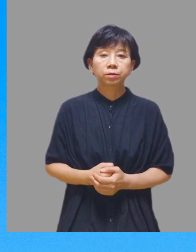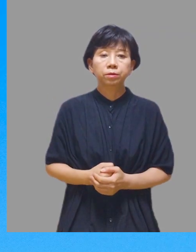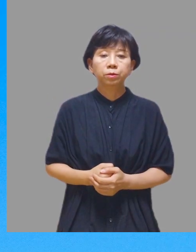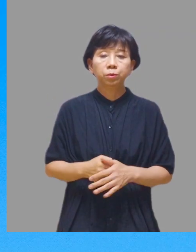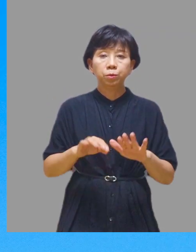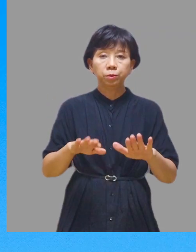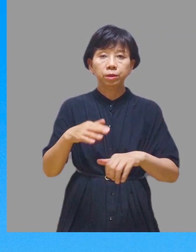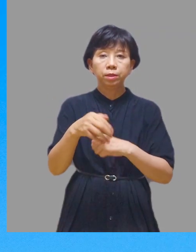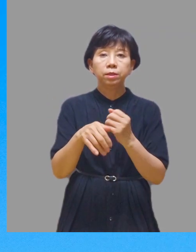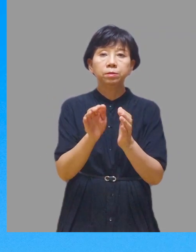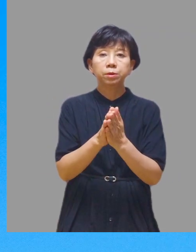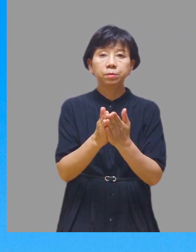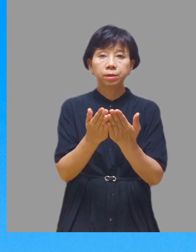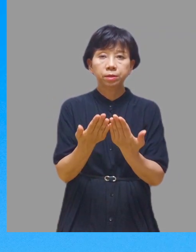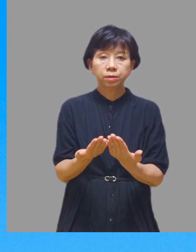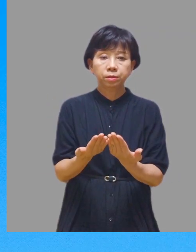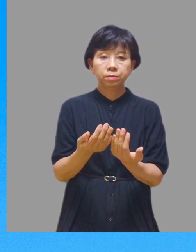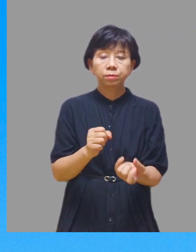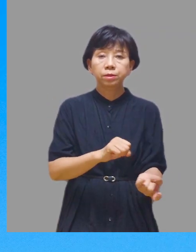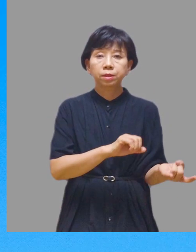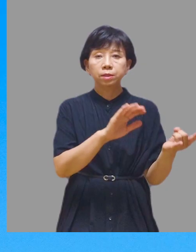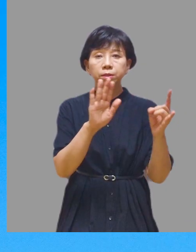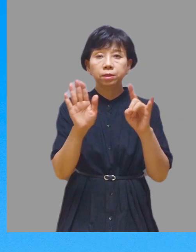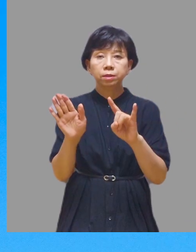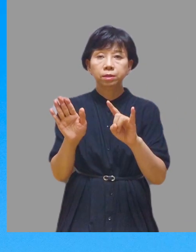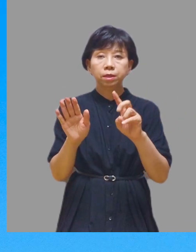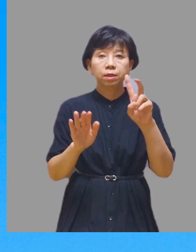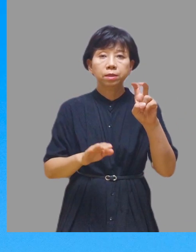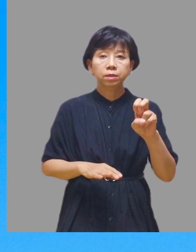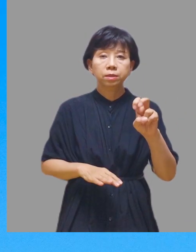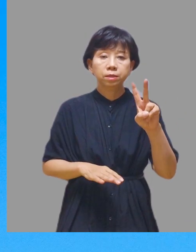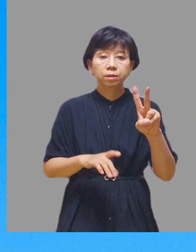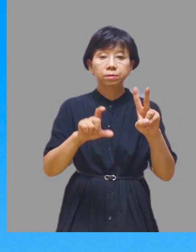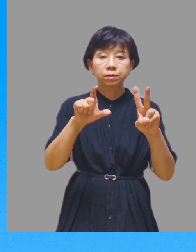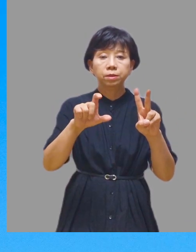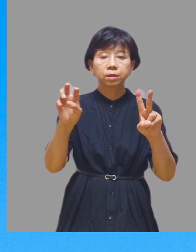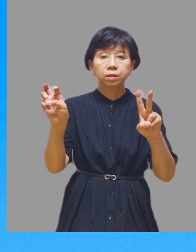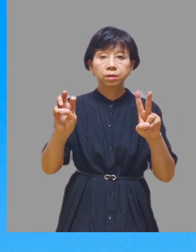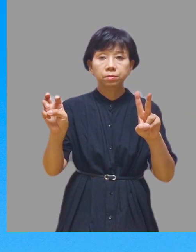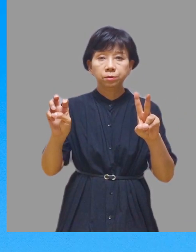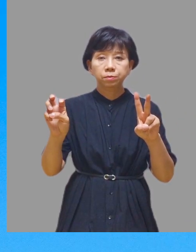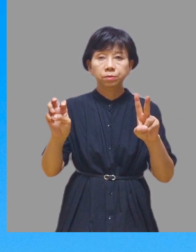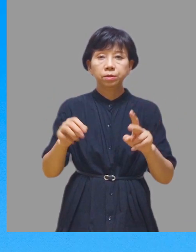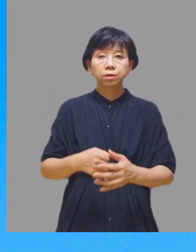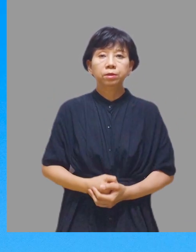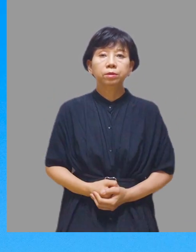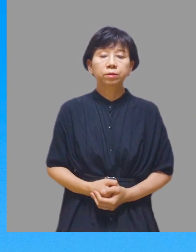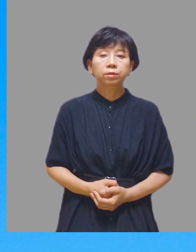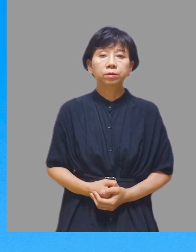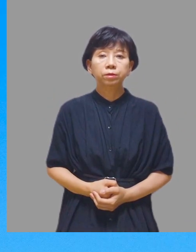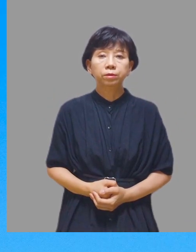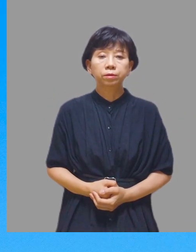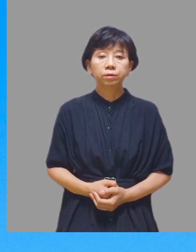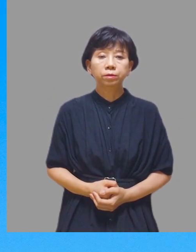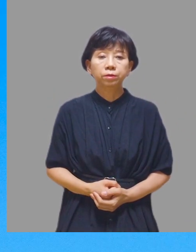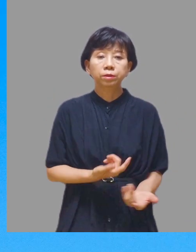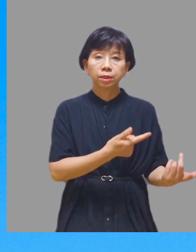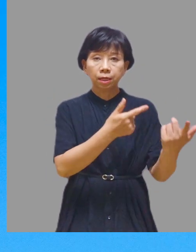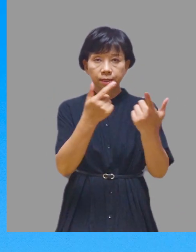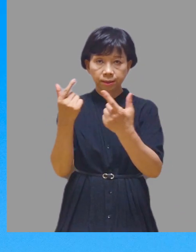은혜 받으실 하나님의 말씀 에스겔 22장 30절 우리 한